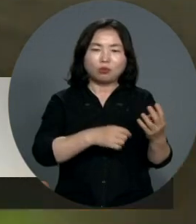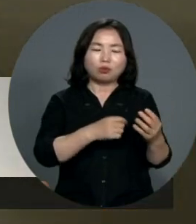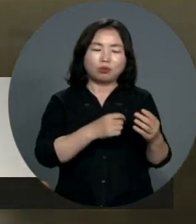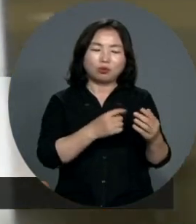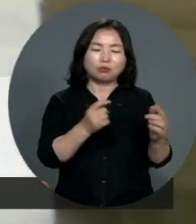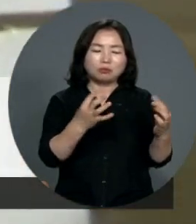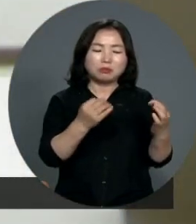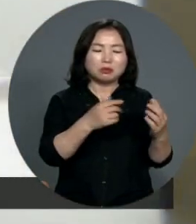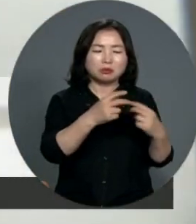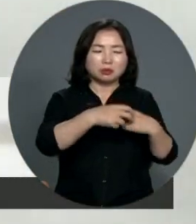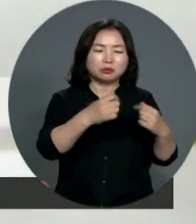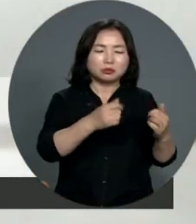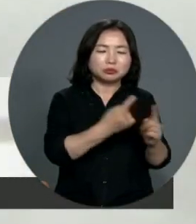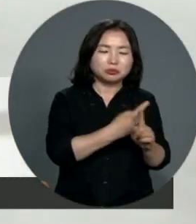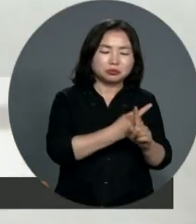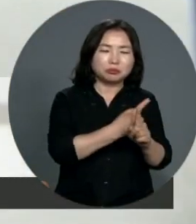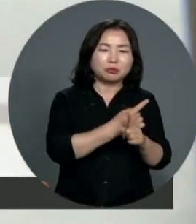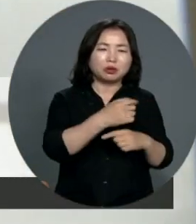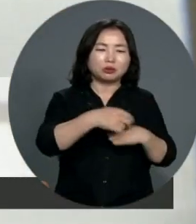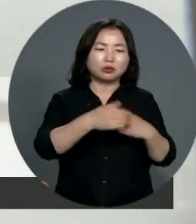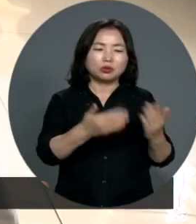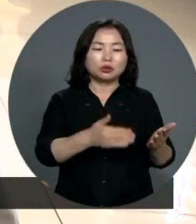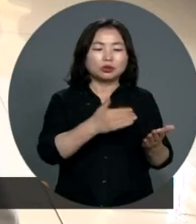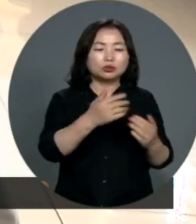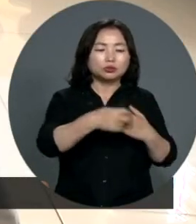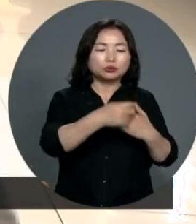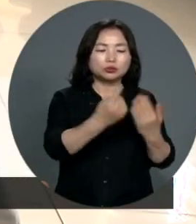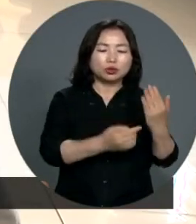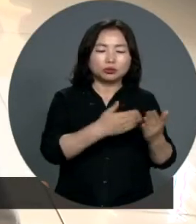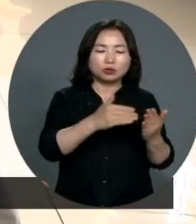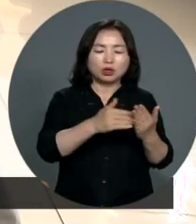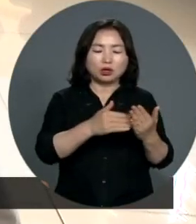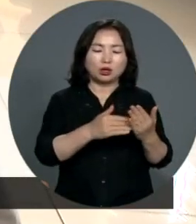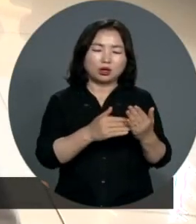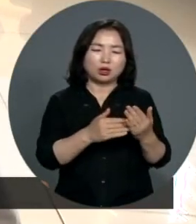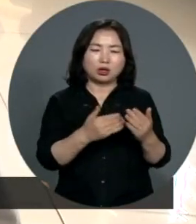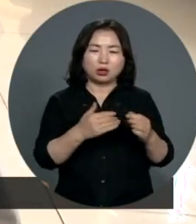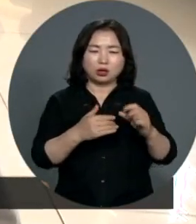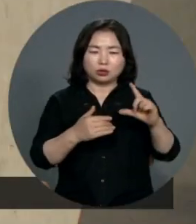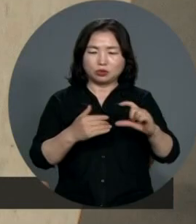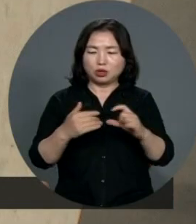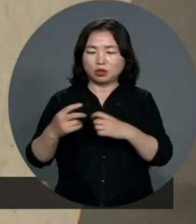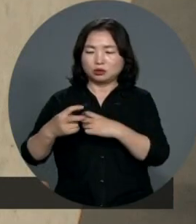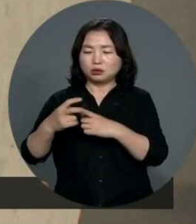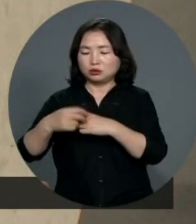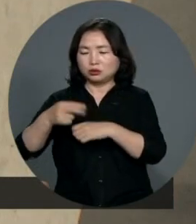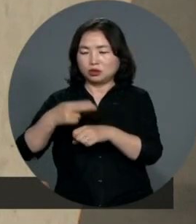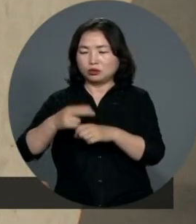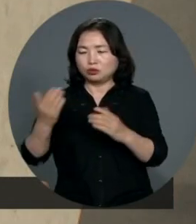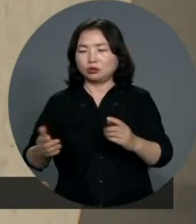인원만 진료해 휴진 병의원 비율보다 휴진 의사 비율이 더 높을 것으로 보고 있습니다